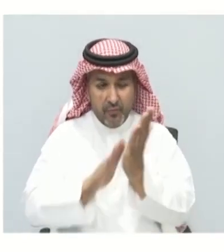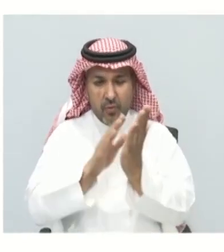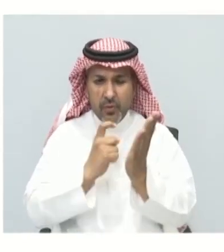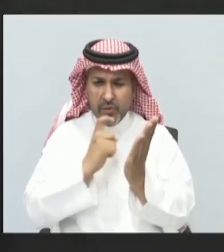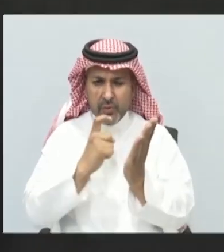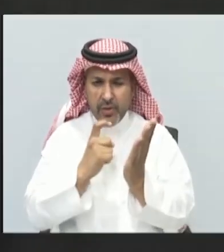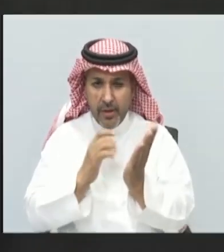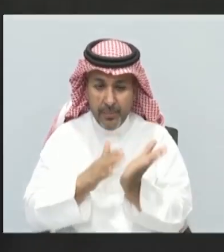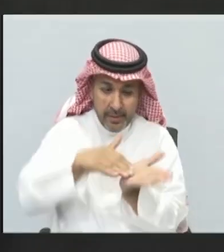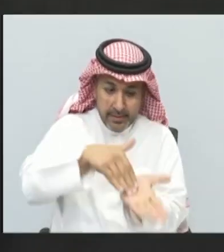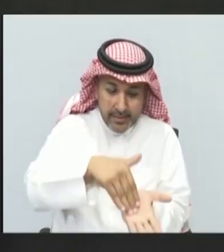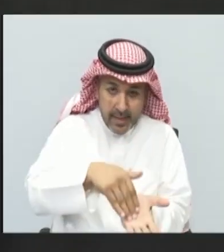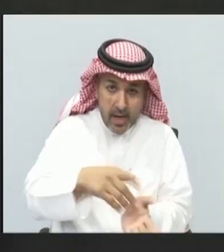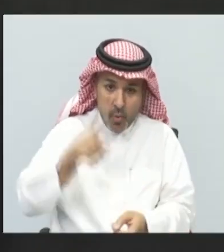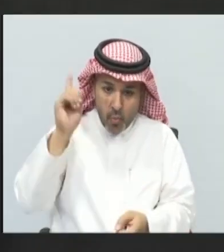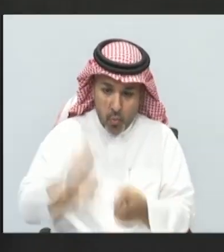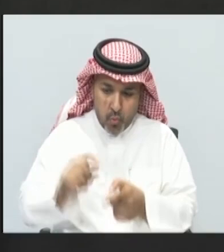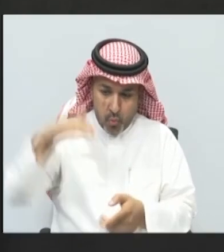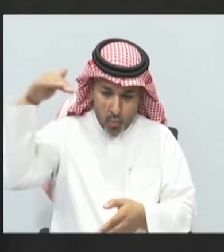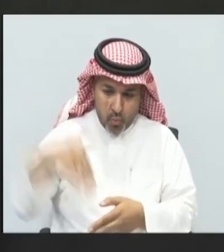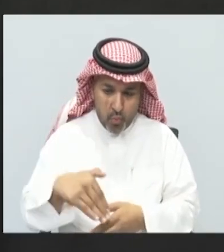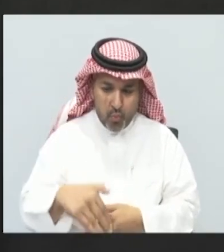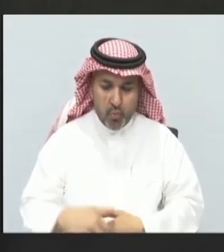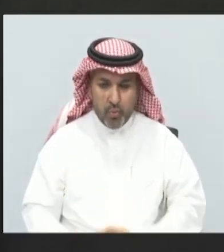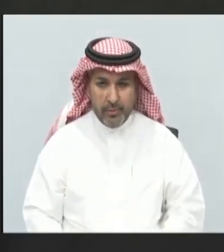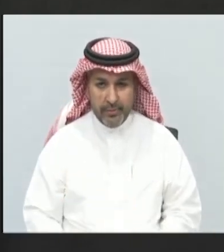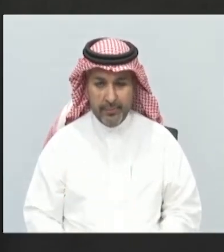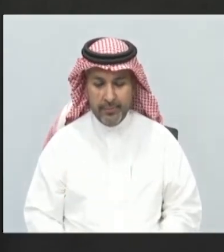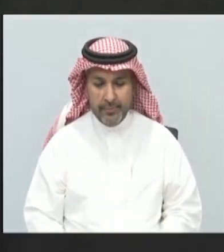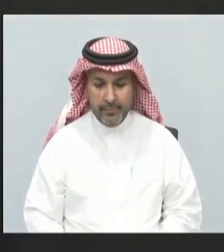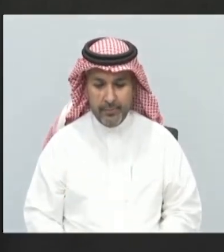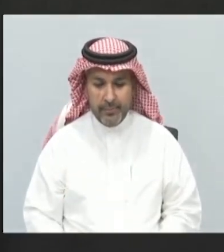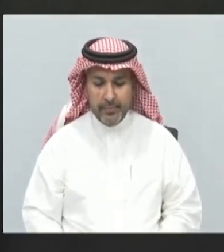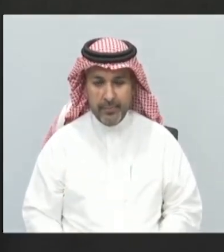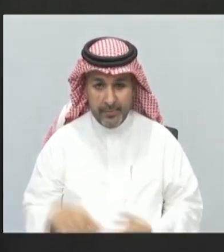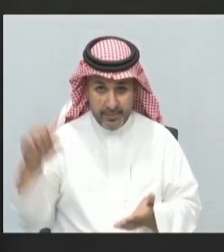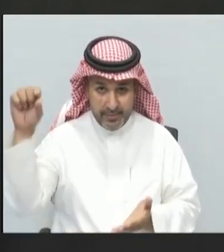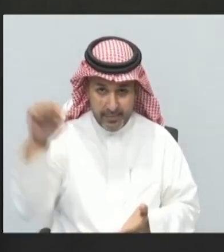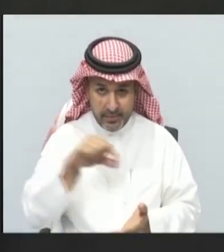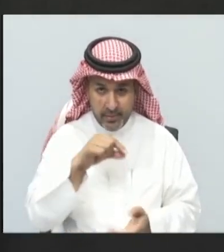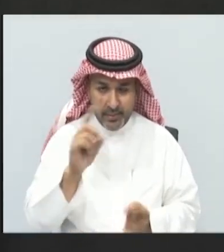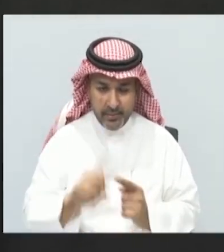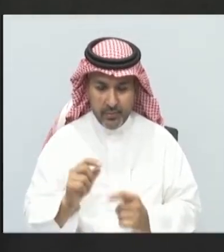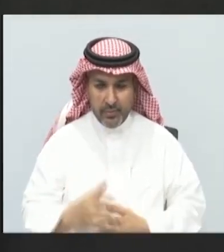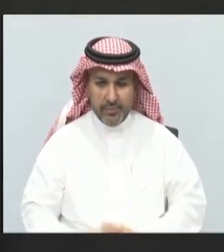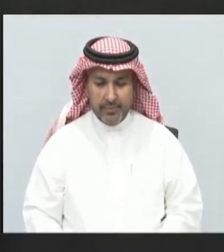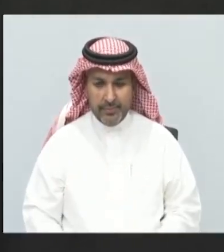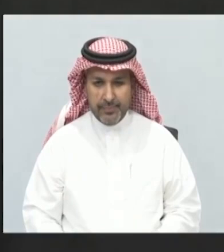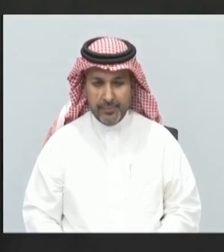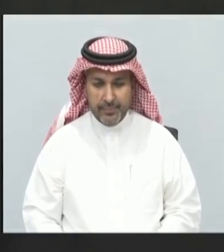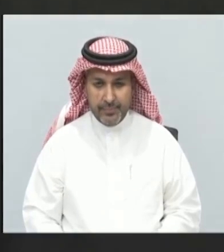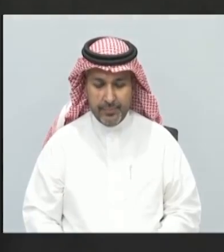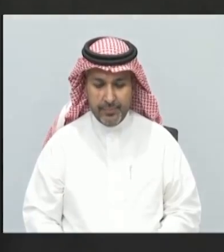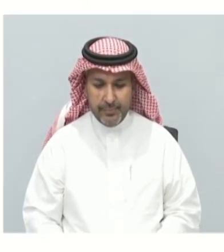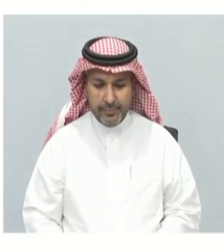واخذ نفس المسافات وتقوم بوضع السياره بهذا الشكل فالسياره ستنحل سريعا باتجاه ماذا باتجاه الاسفل هذا ما